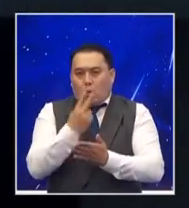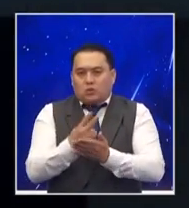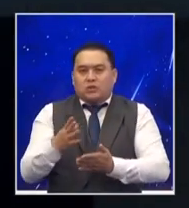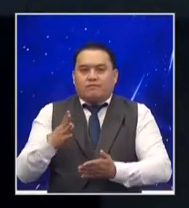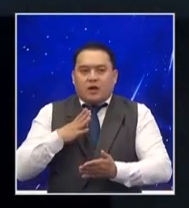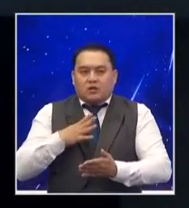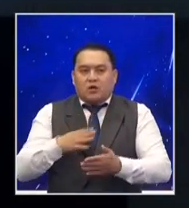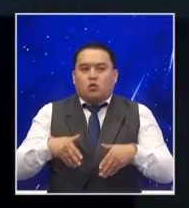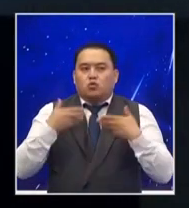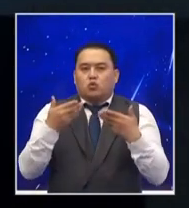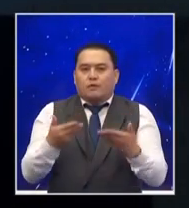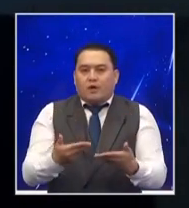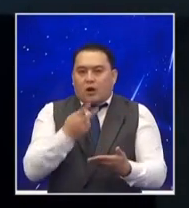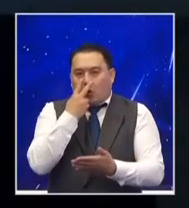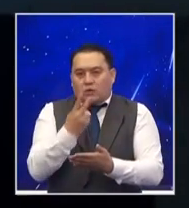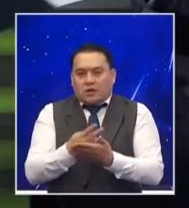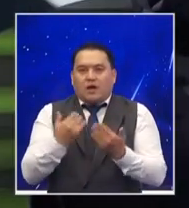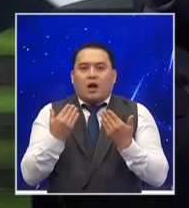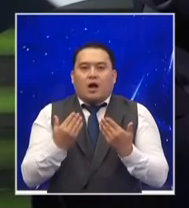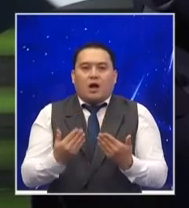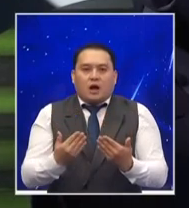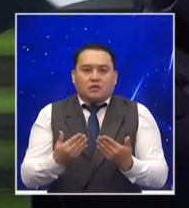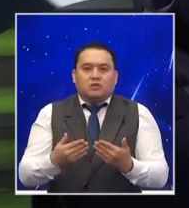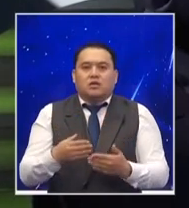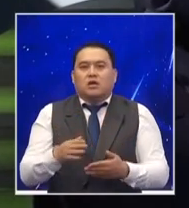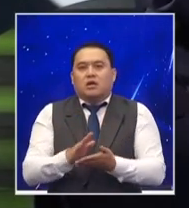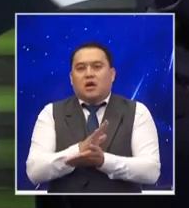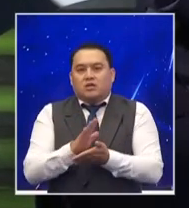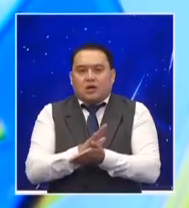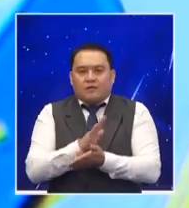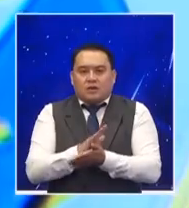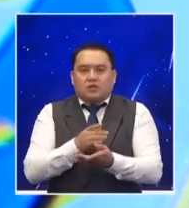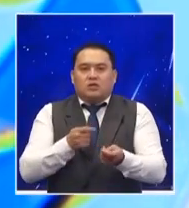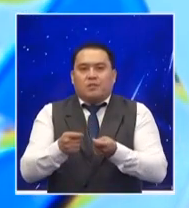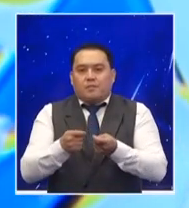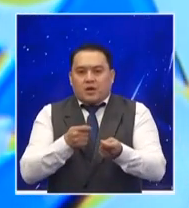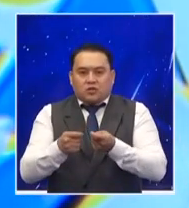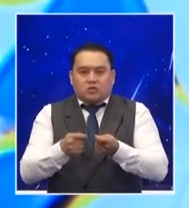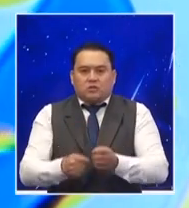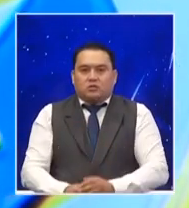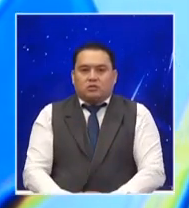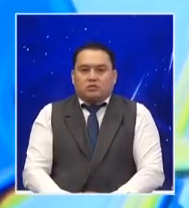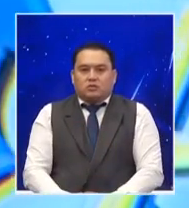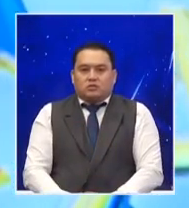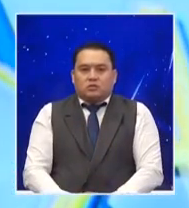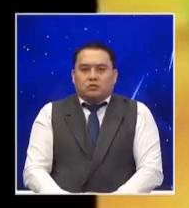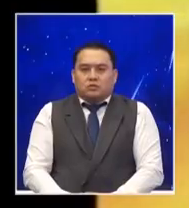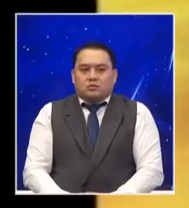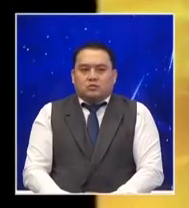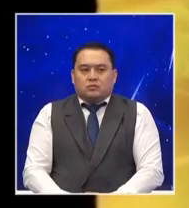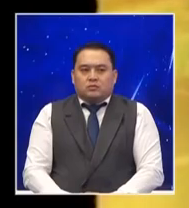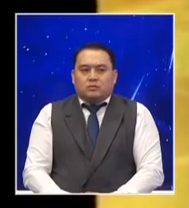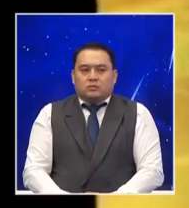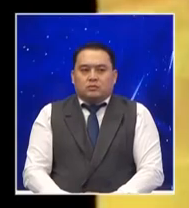ұстап, көрерменге рухани азық берді. Қазір облыстық өлкетінісі жауапкершілік шектеулі серіктестігінде контент менеджер болып еңбек